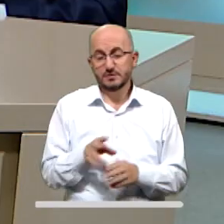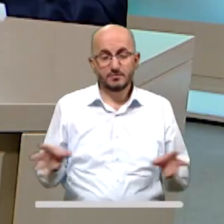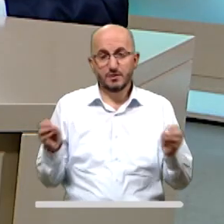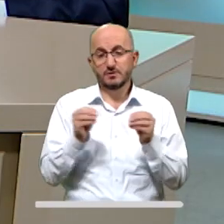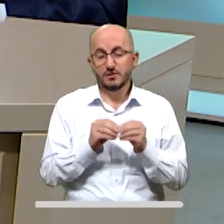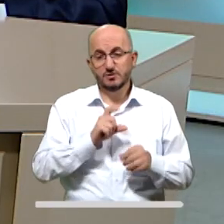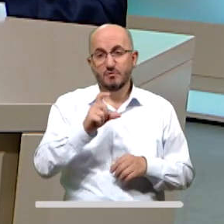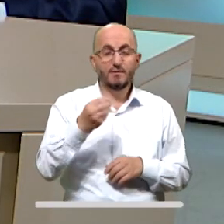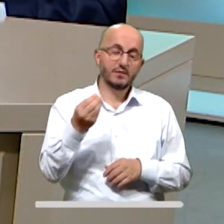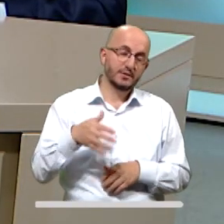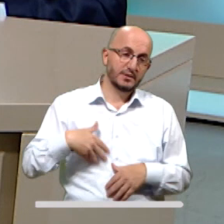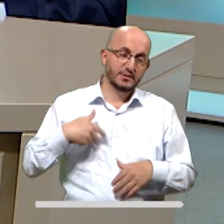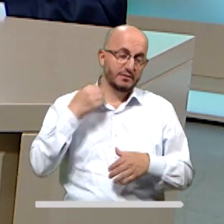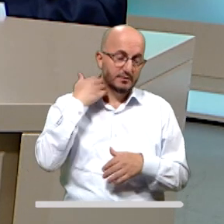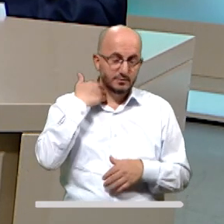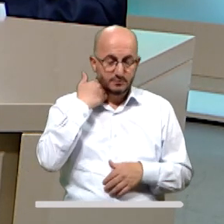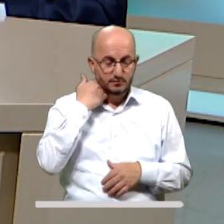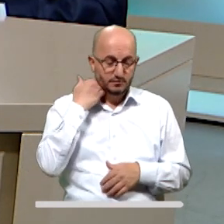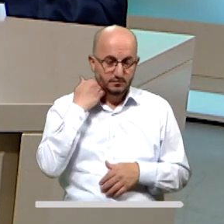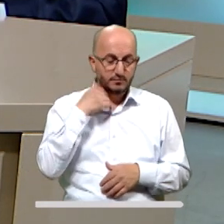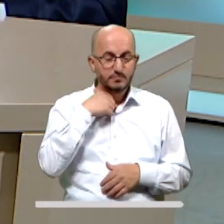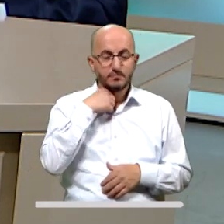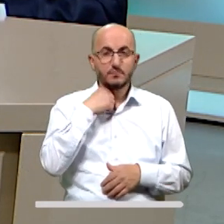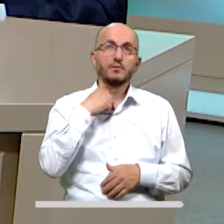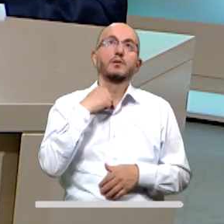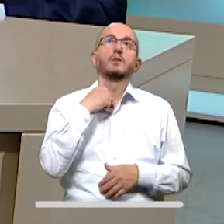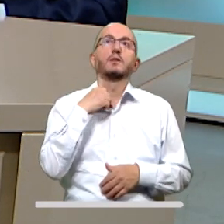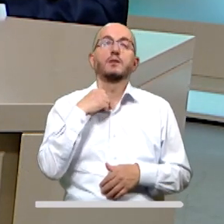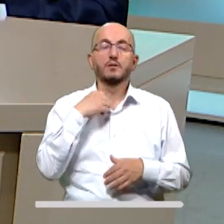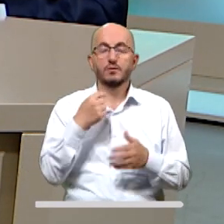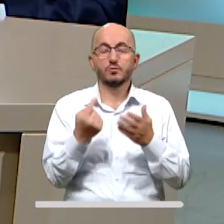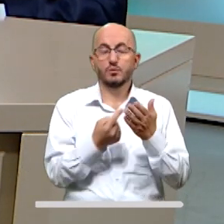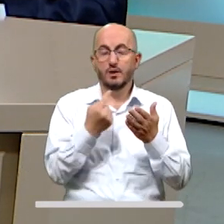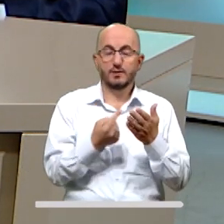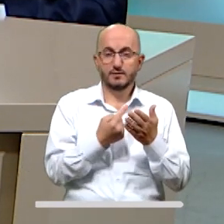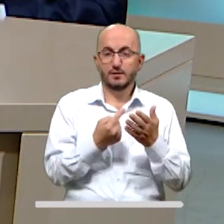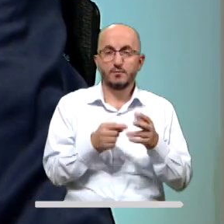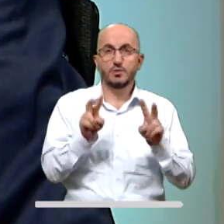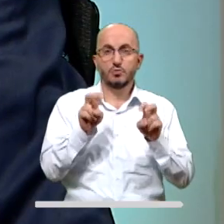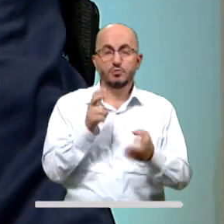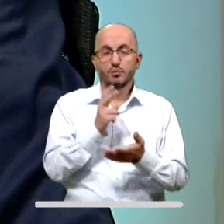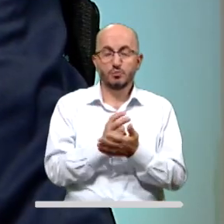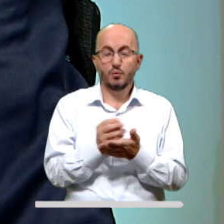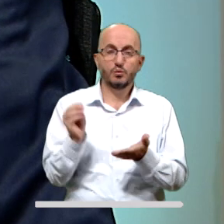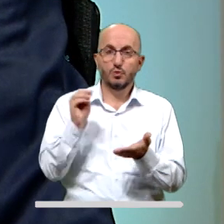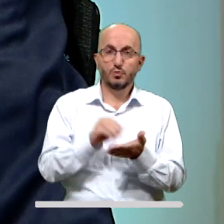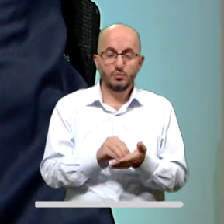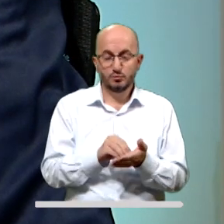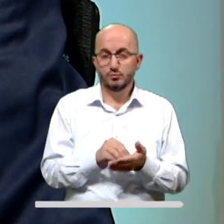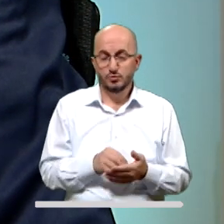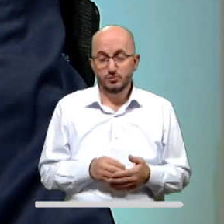cevap verirsek sevinirim. Şimdi Kur'an'da bir meselenin hükmü ortaya konmuşsa, hadislerde konmuşsa burada fetva